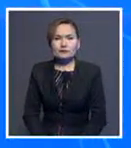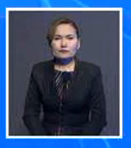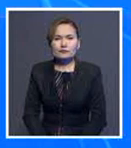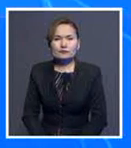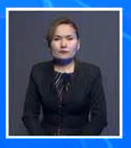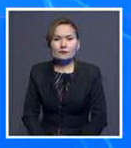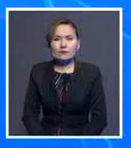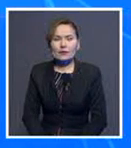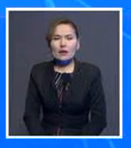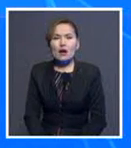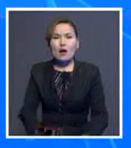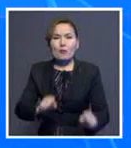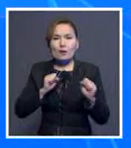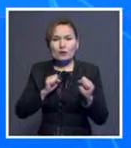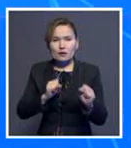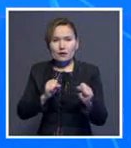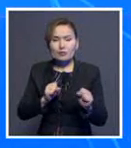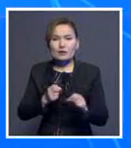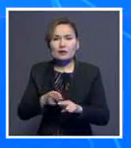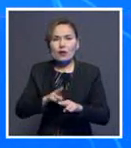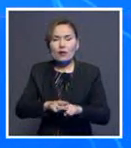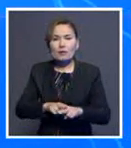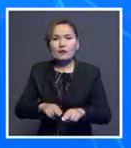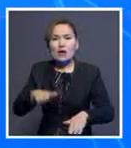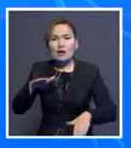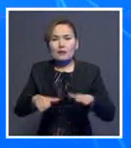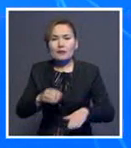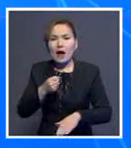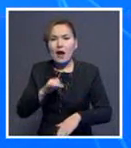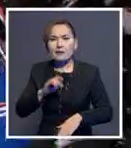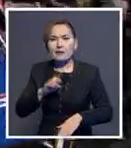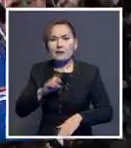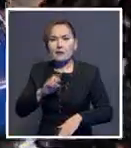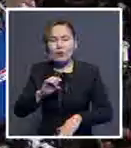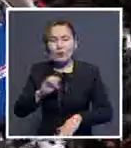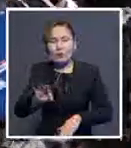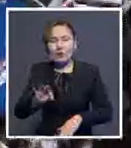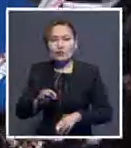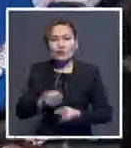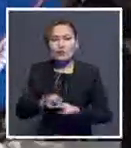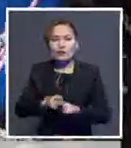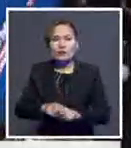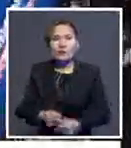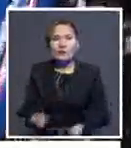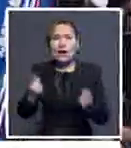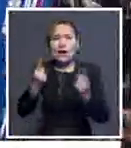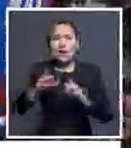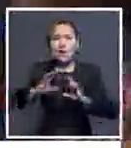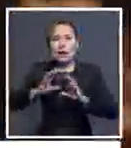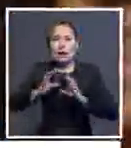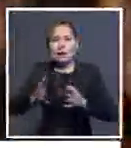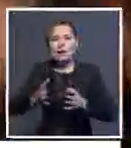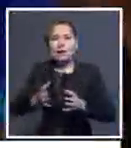Және соңғы ақпар. Бокстан орта салмақтағы VBA, IBO, VBC және IBF тұжырымдары бойынша әлем чемпионы